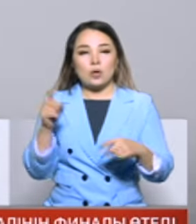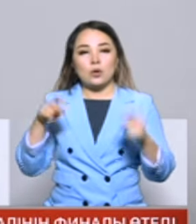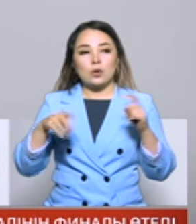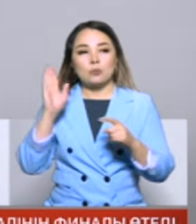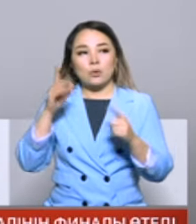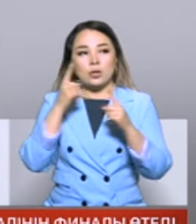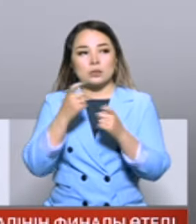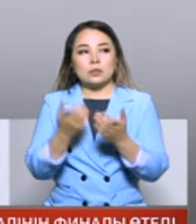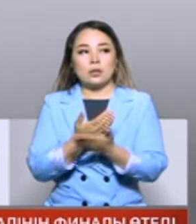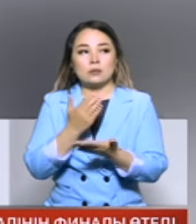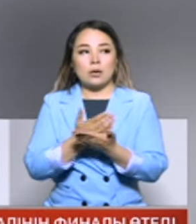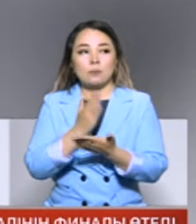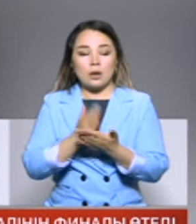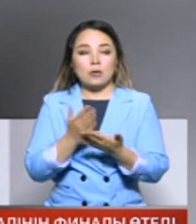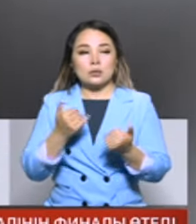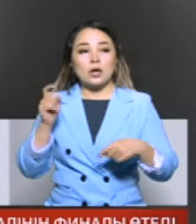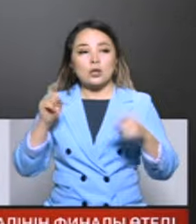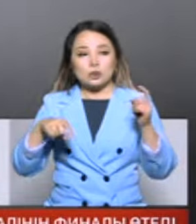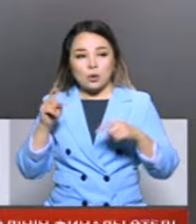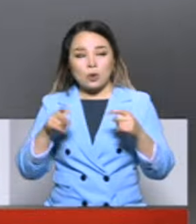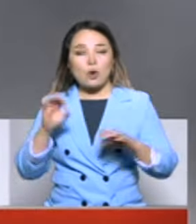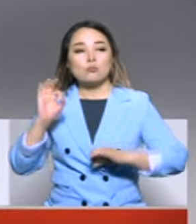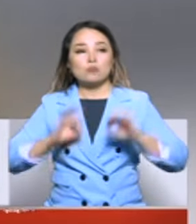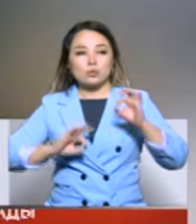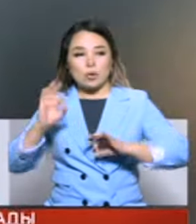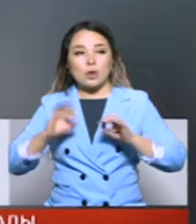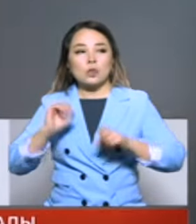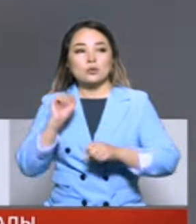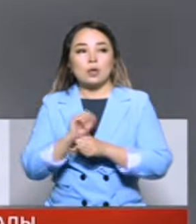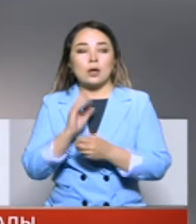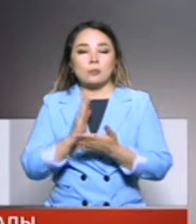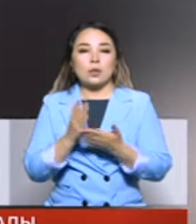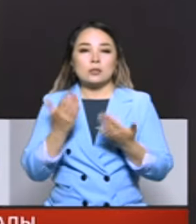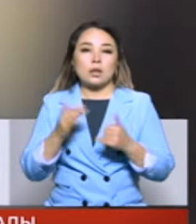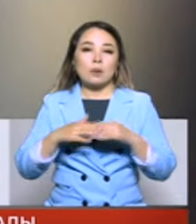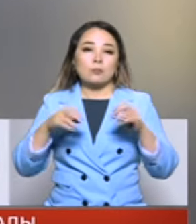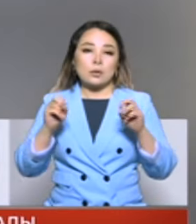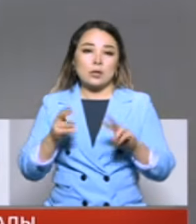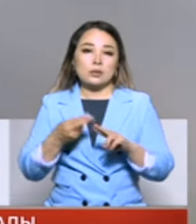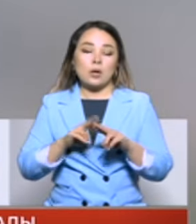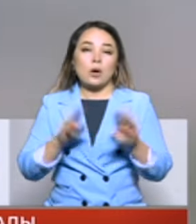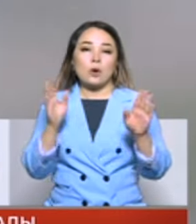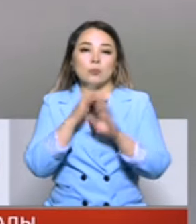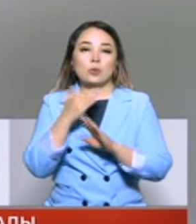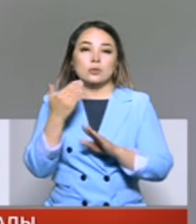болатын хабарлаған еді. Қазір жауында бұршақта тоқтады. Мамандар мұндай